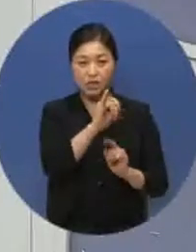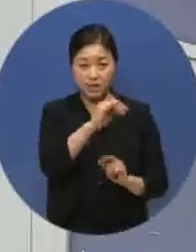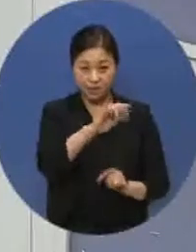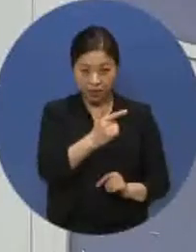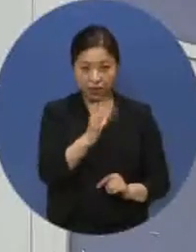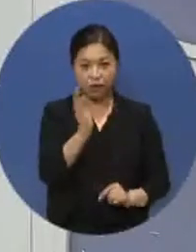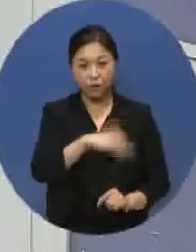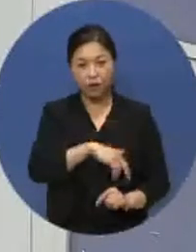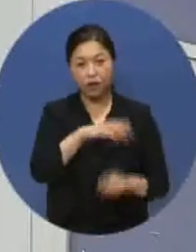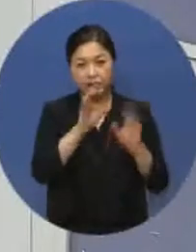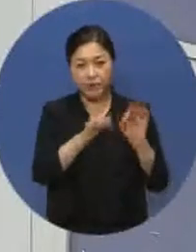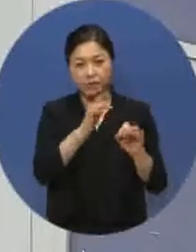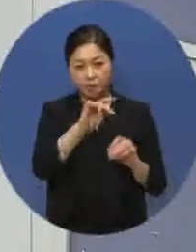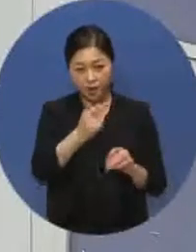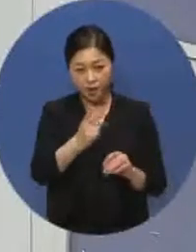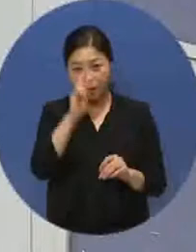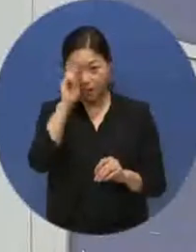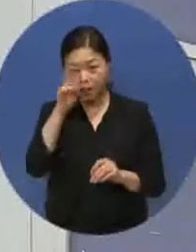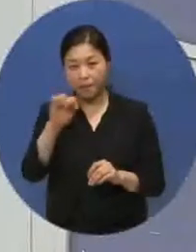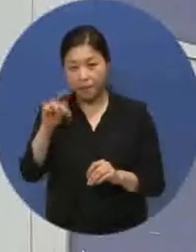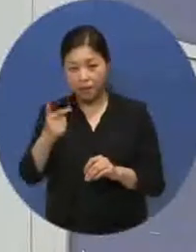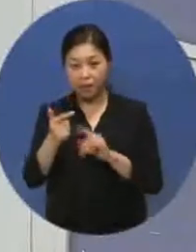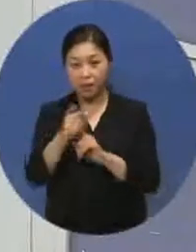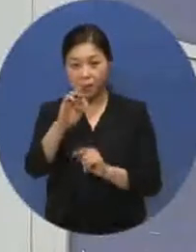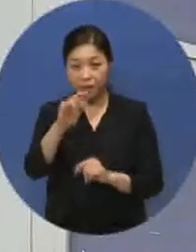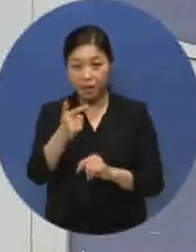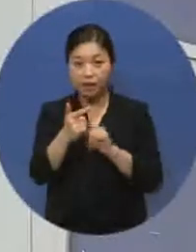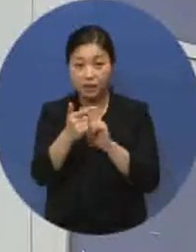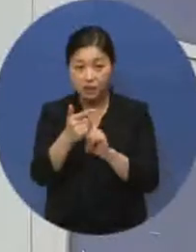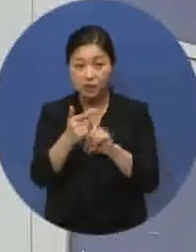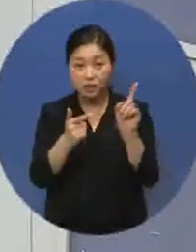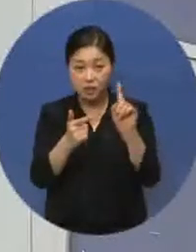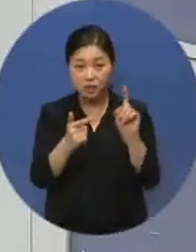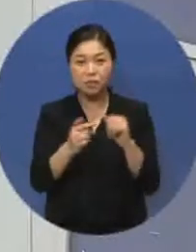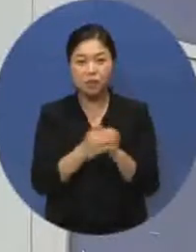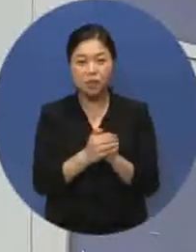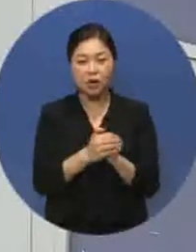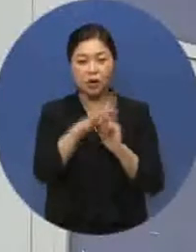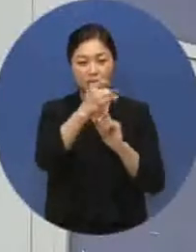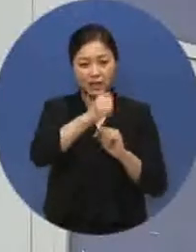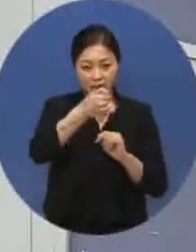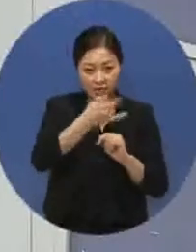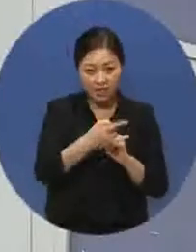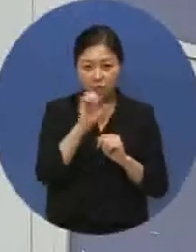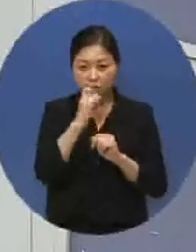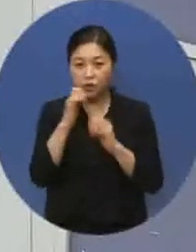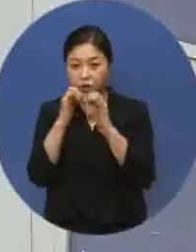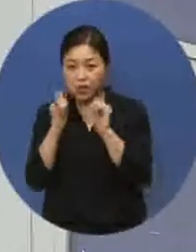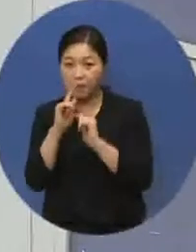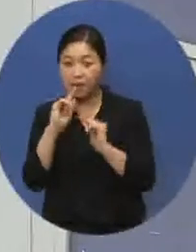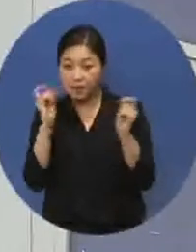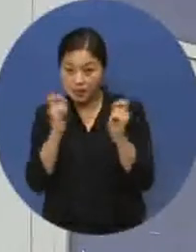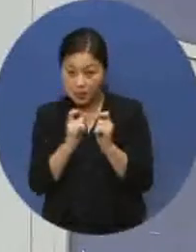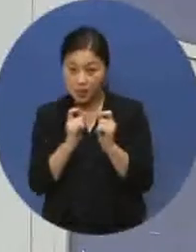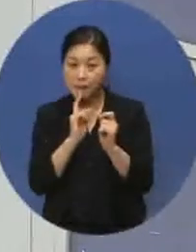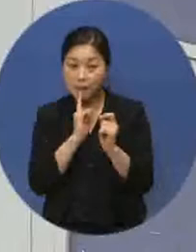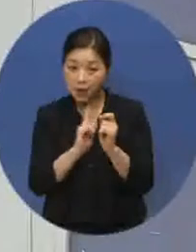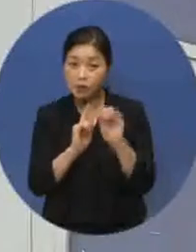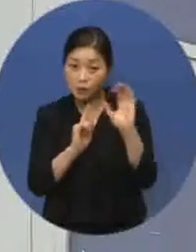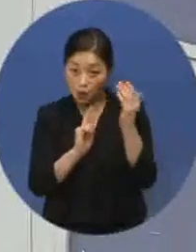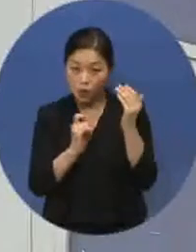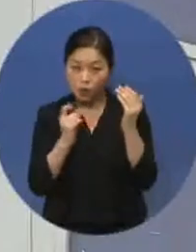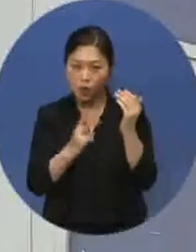식으로 그렇죠. 부르고 있는데요. 그 이변이라는 뜻이 변호사 이찬희를 줄임말도 되지만 우리 사회의 어떤 이변. 그러니까